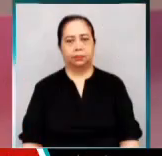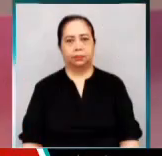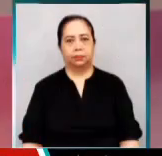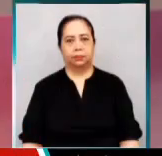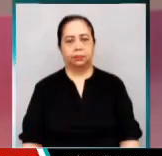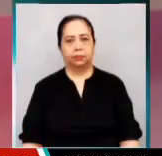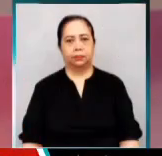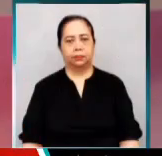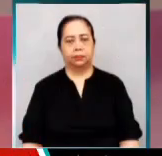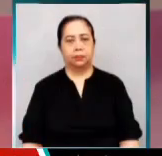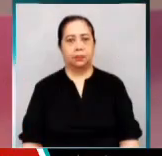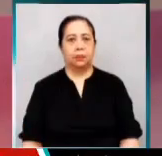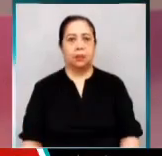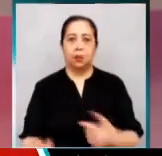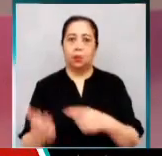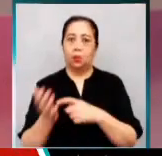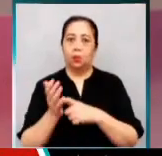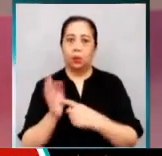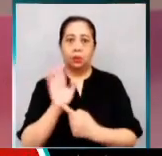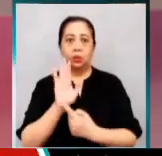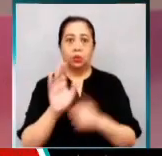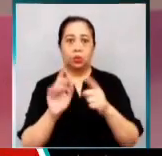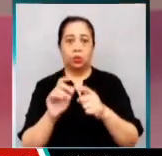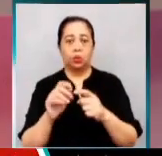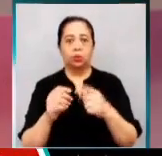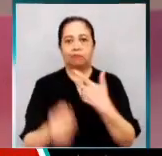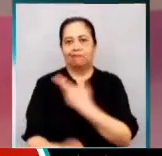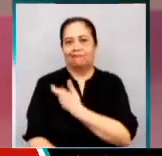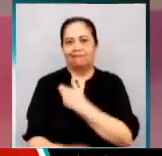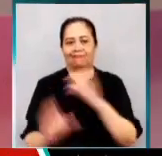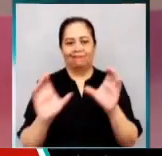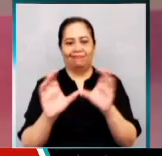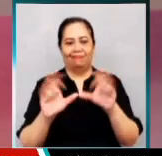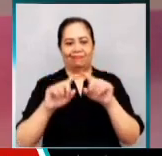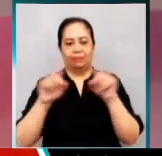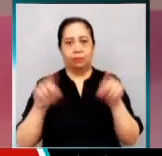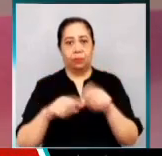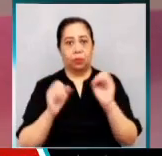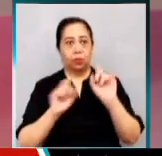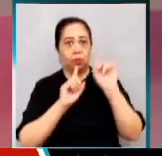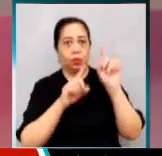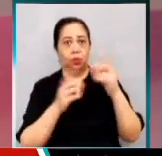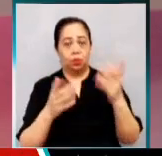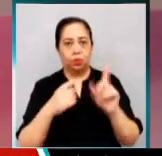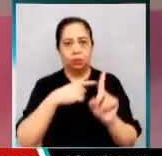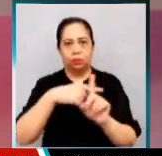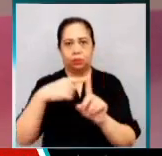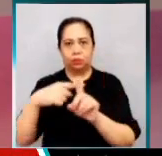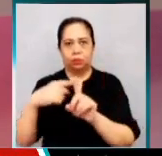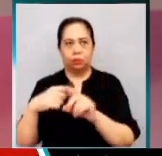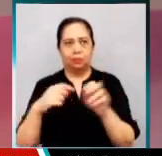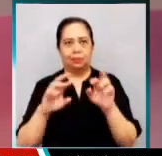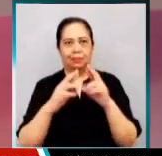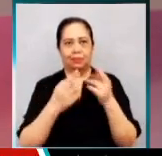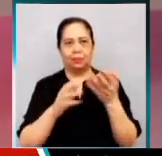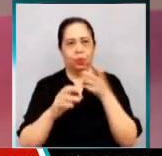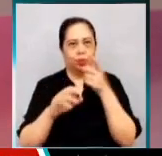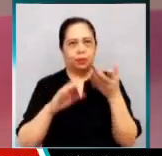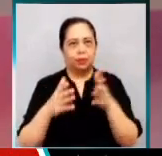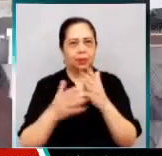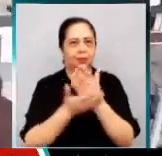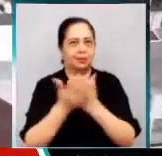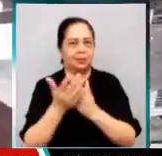Required ang pagpapakita ng vaccination card ng mga dadalaw sa kanilang mga yumaong mahal sa buhay sa ilang sementeryo sa